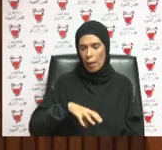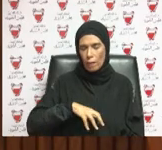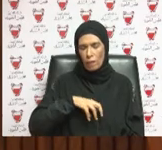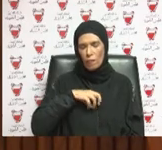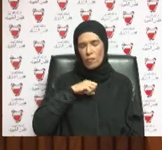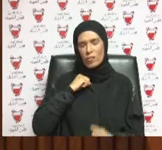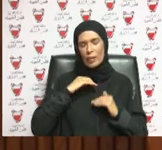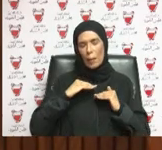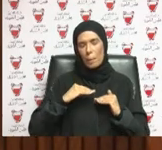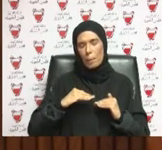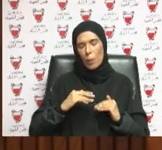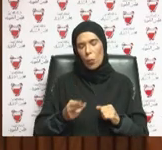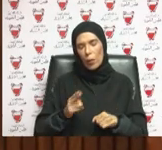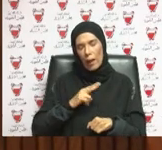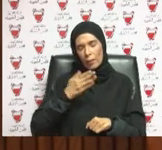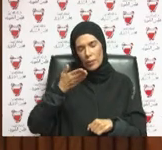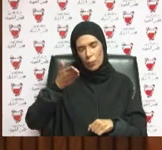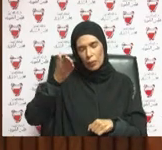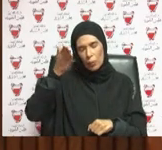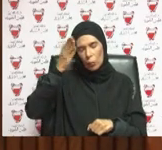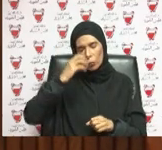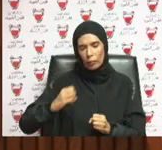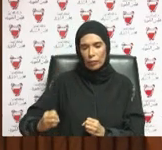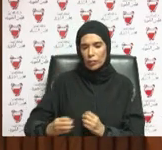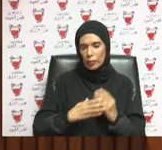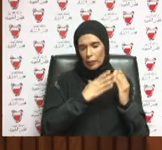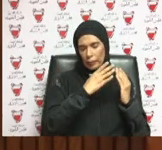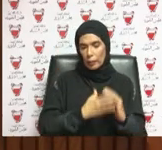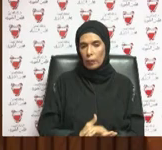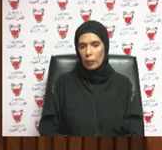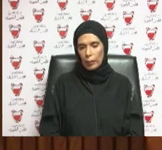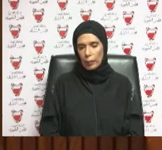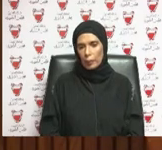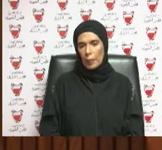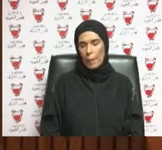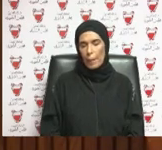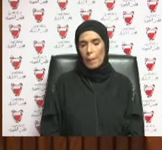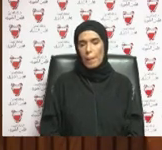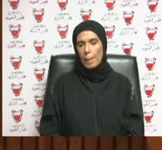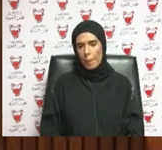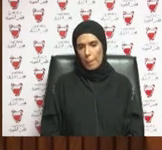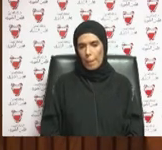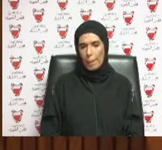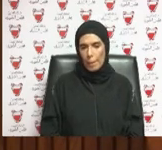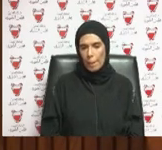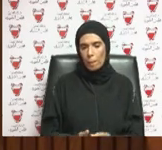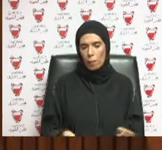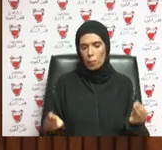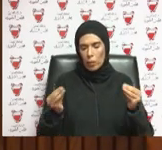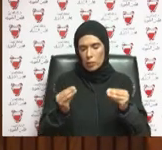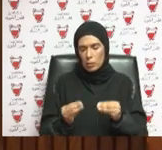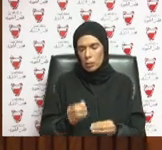إلى ربك راضية مرضية، فادخلي في عبادي وادخلي جنتي، صدق الله العظيم. بمزيد من الحزن